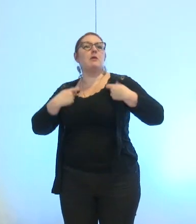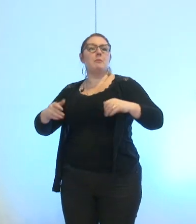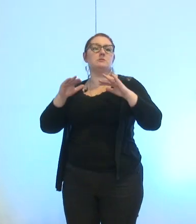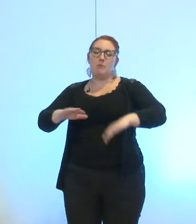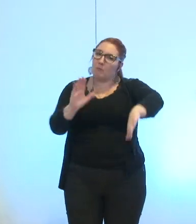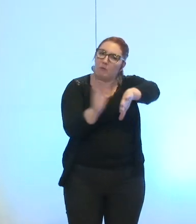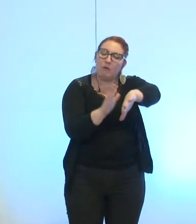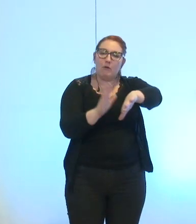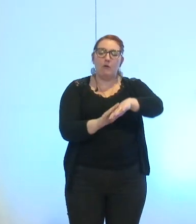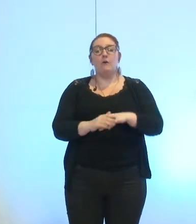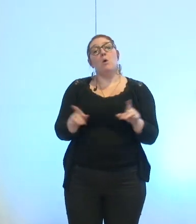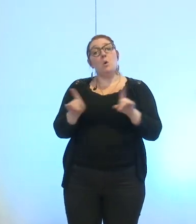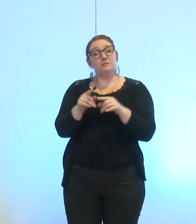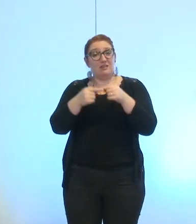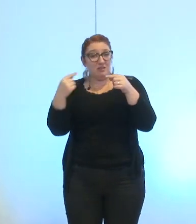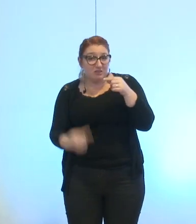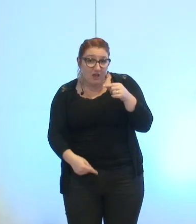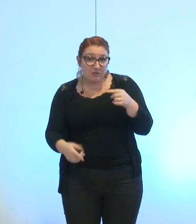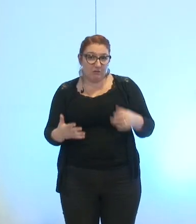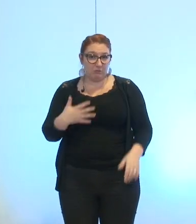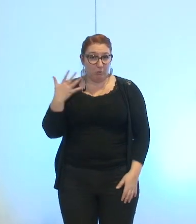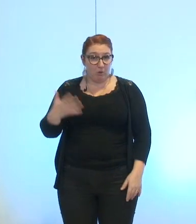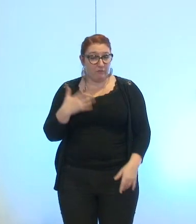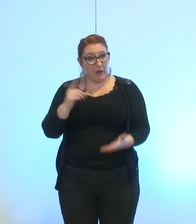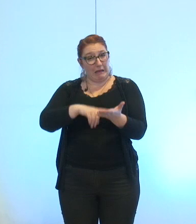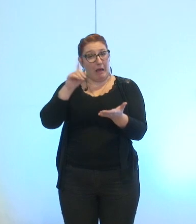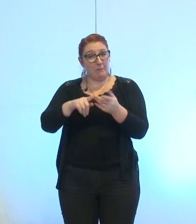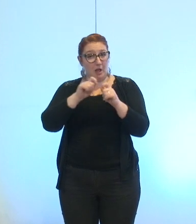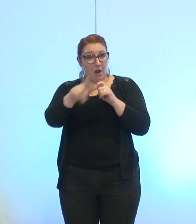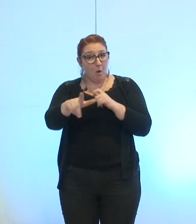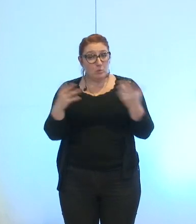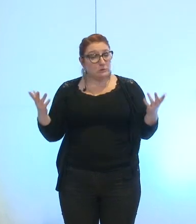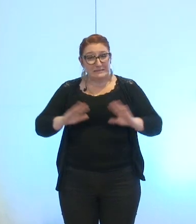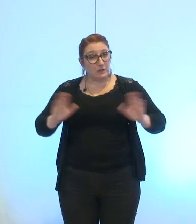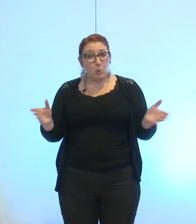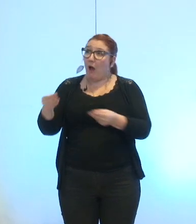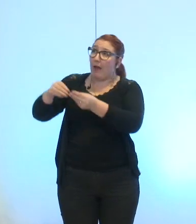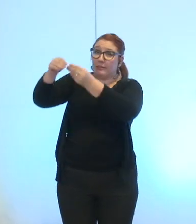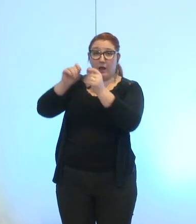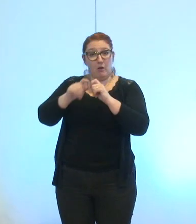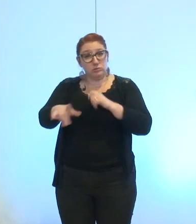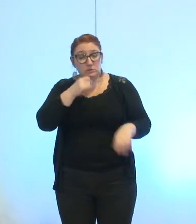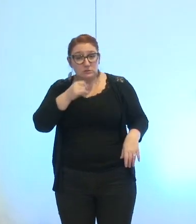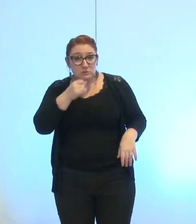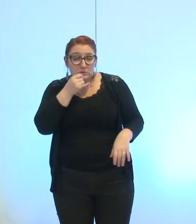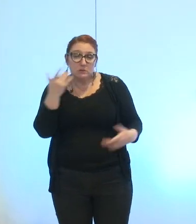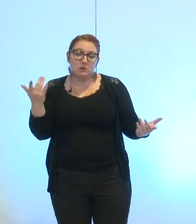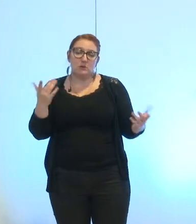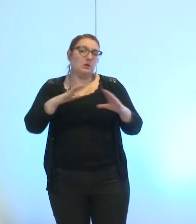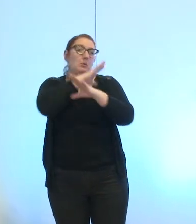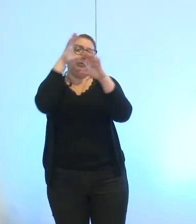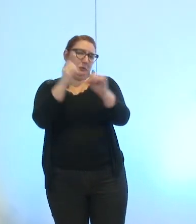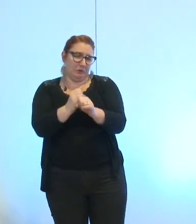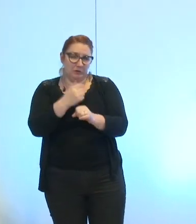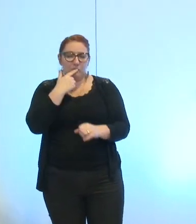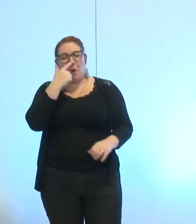qui vous savez aujourd'hui ne servent qu'à rembourser que le capital de ce que nous devons pour tout dire nous pensions presque avec un peu